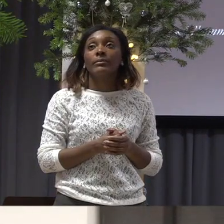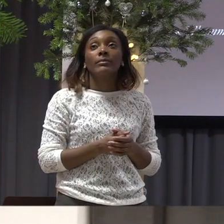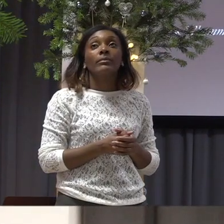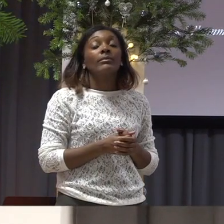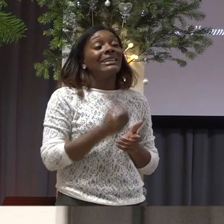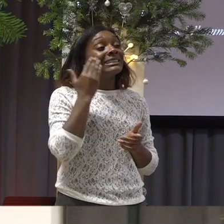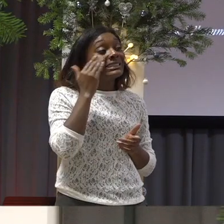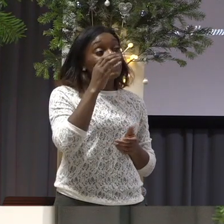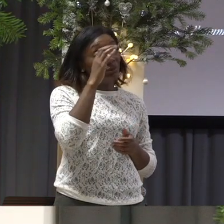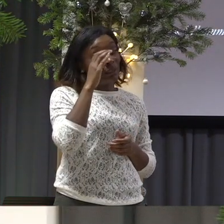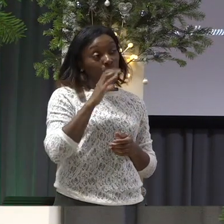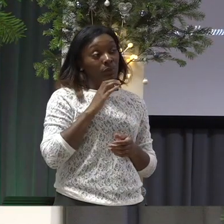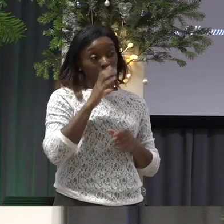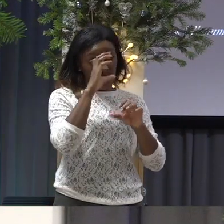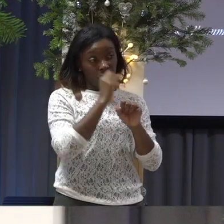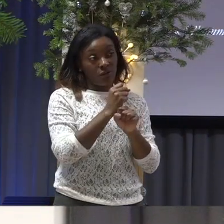message.